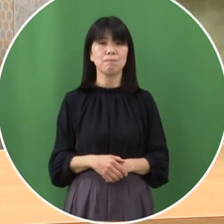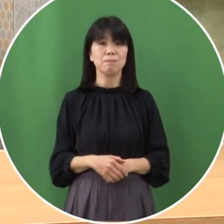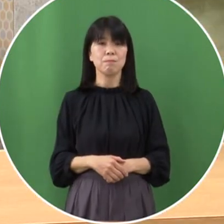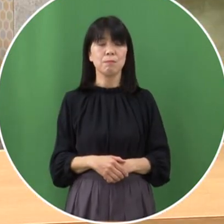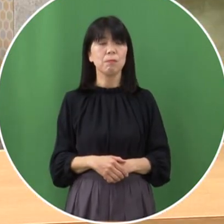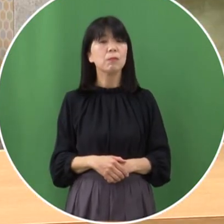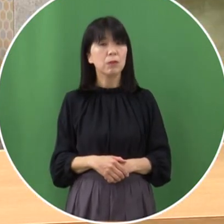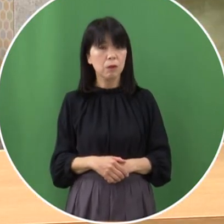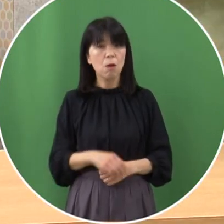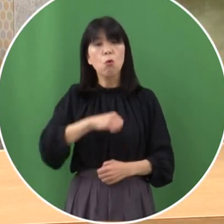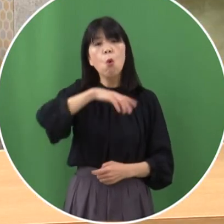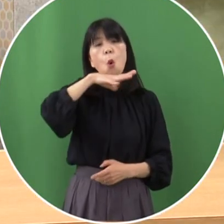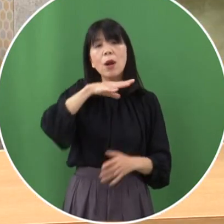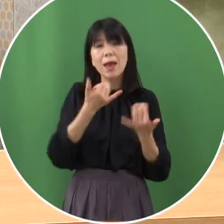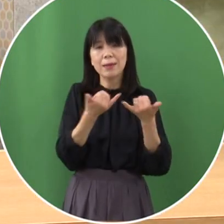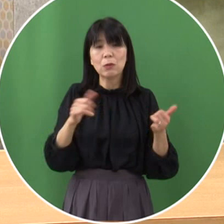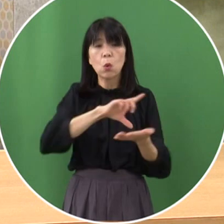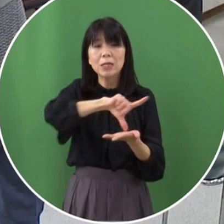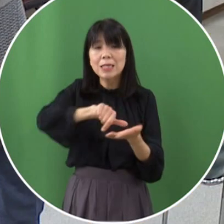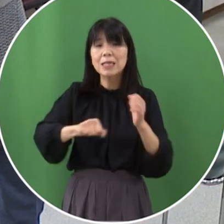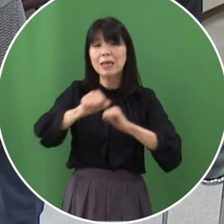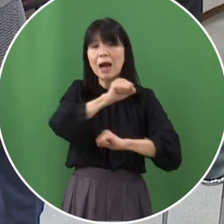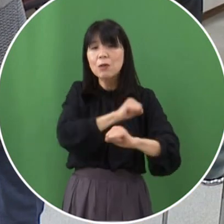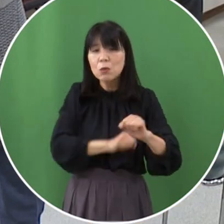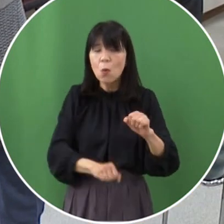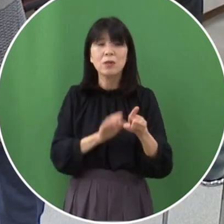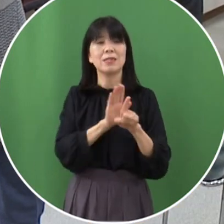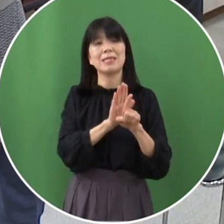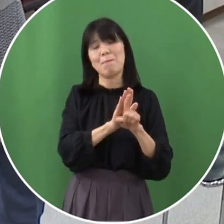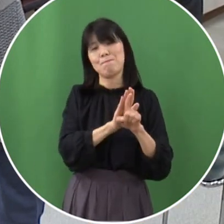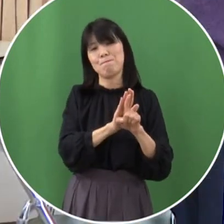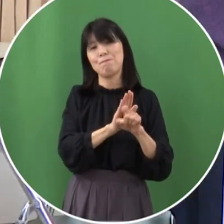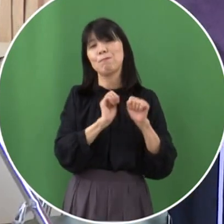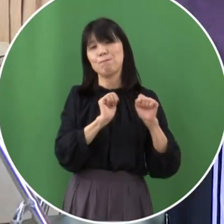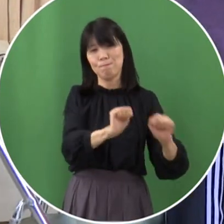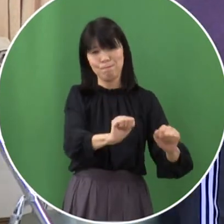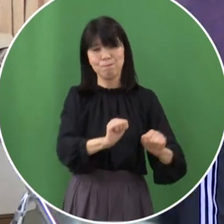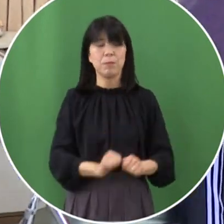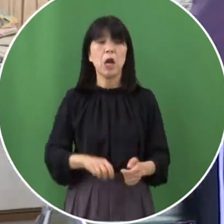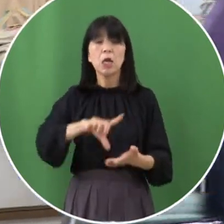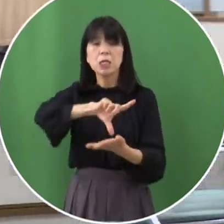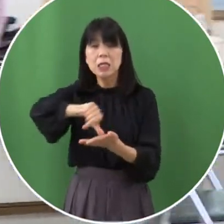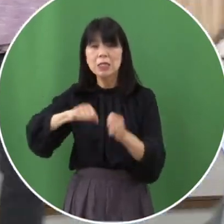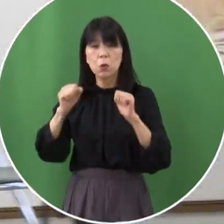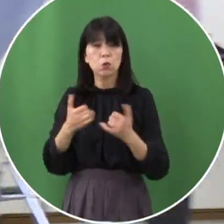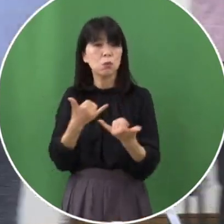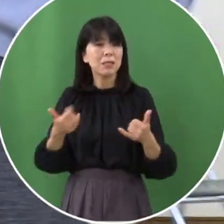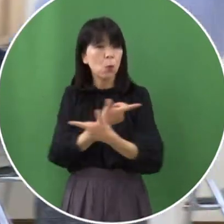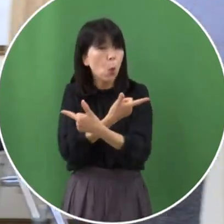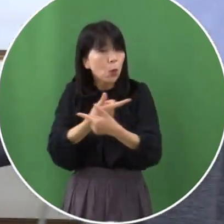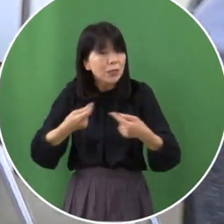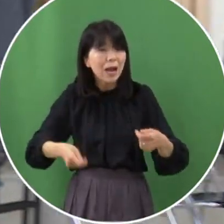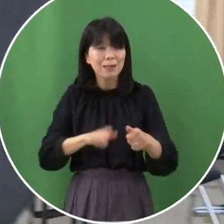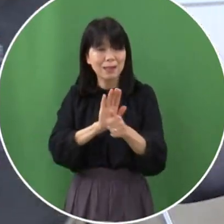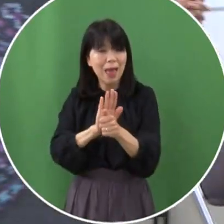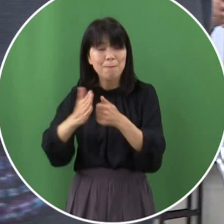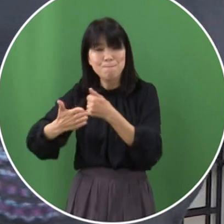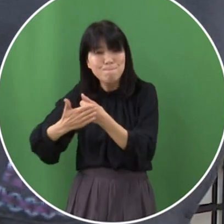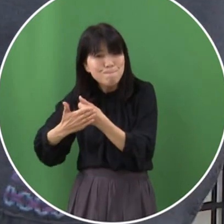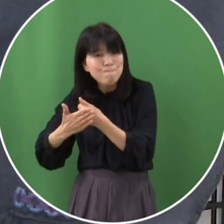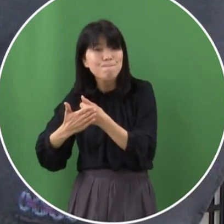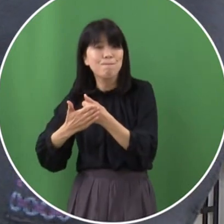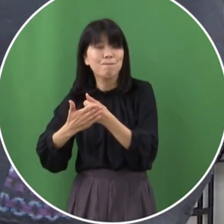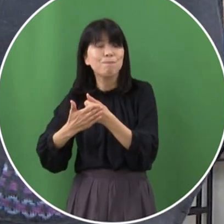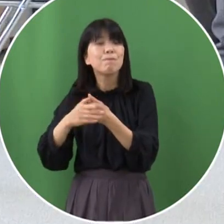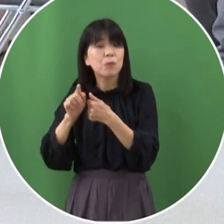地域活動支援の充実です。地域住民同士が助け合い支え合える関係づくりに取り組むため、高齢